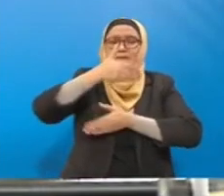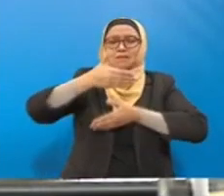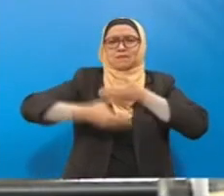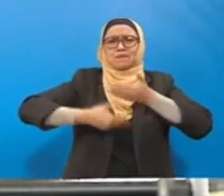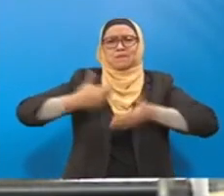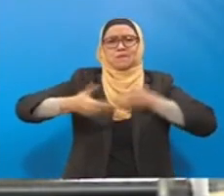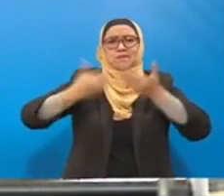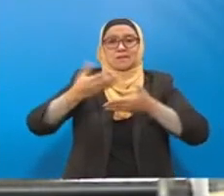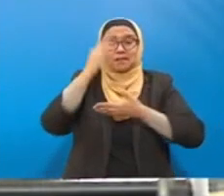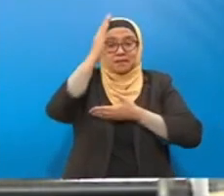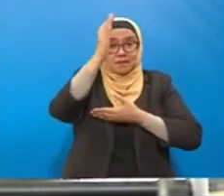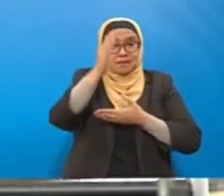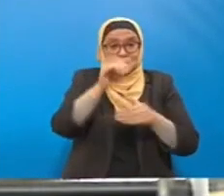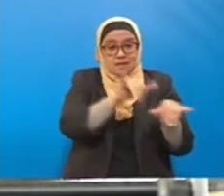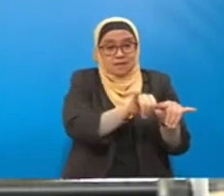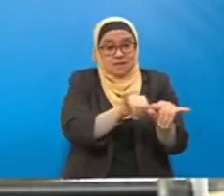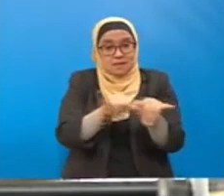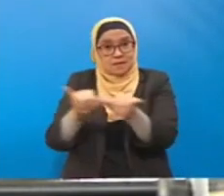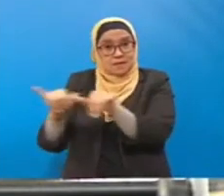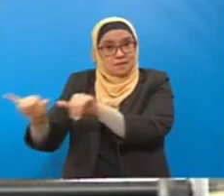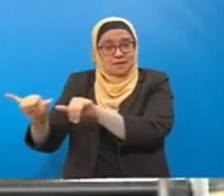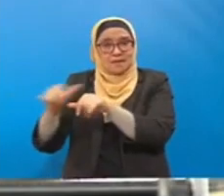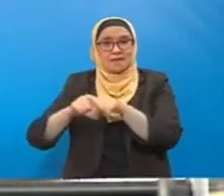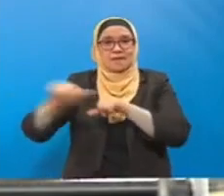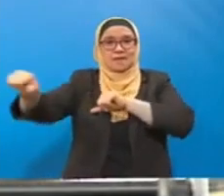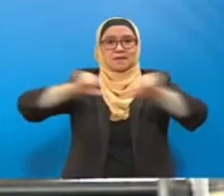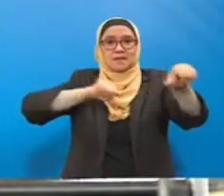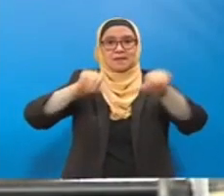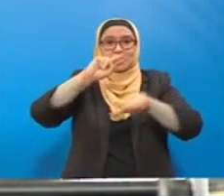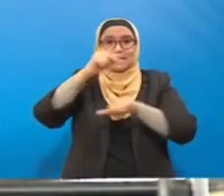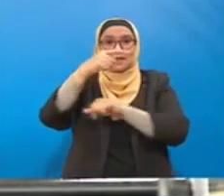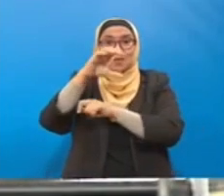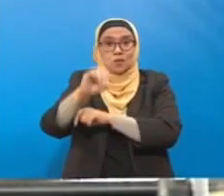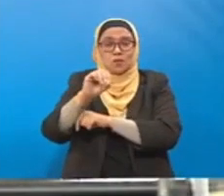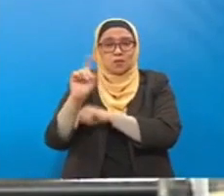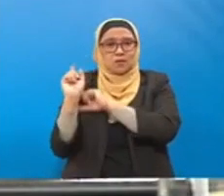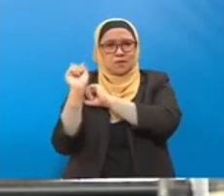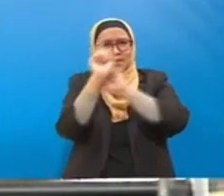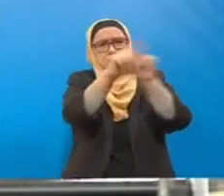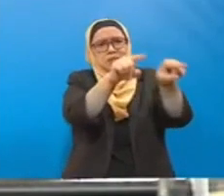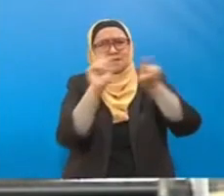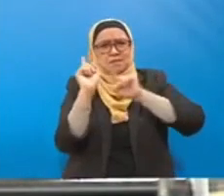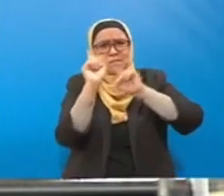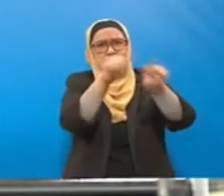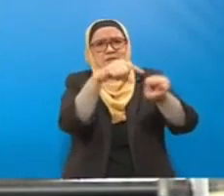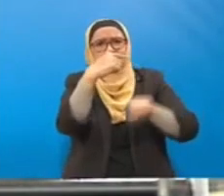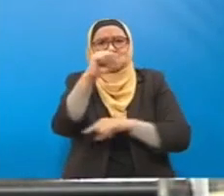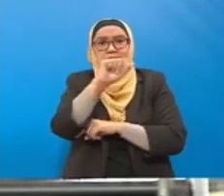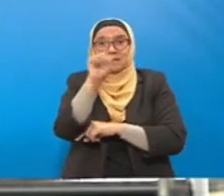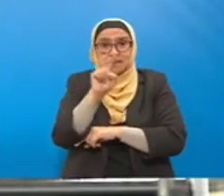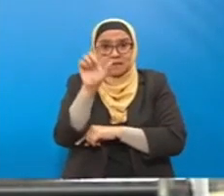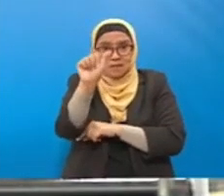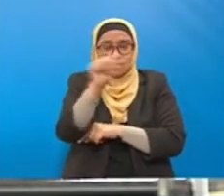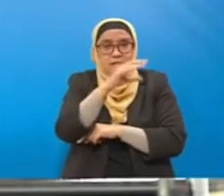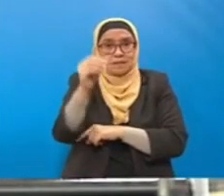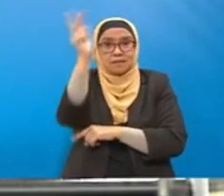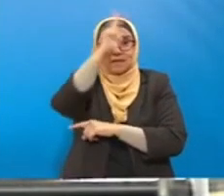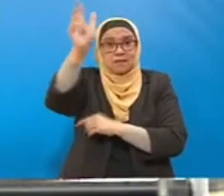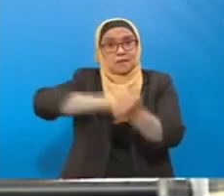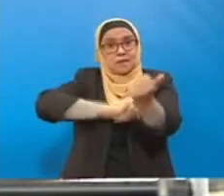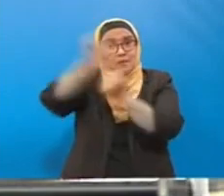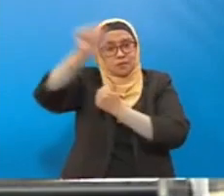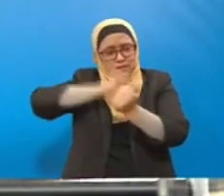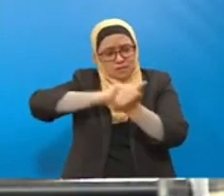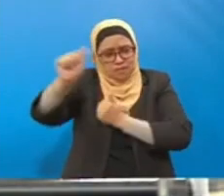kegiatan-kegiatan Njo ini yang berhasrat untuk ke Palestin khususnya ke Gaza malah kerajaan telah pun meluluhkan